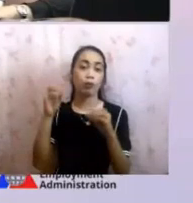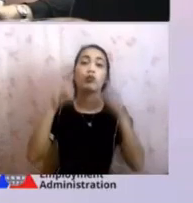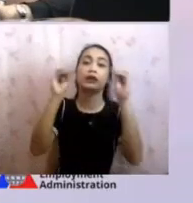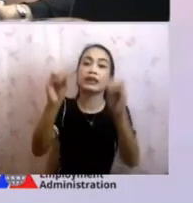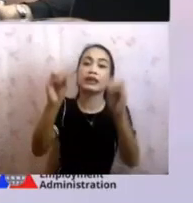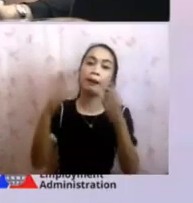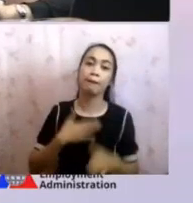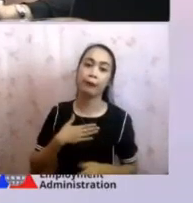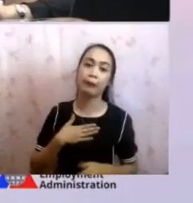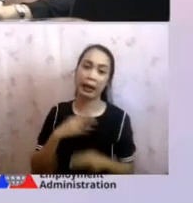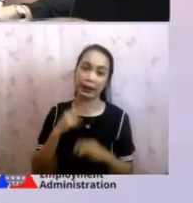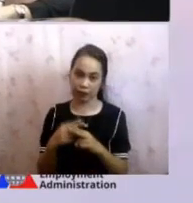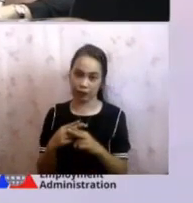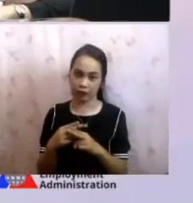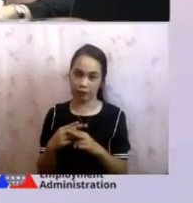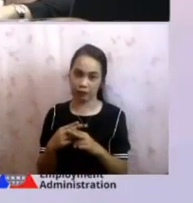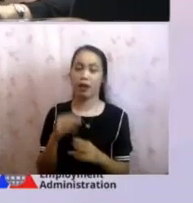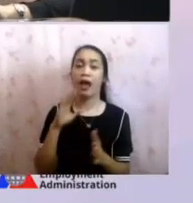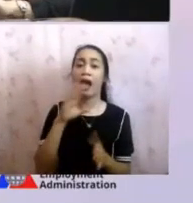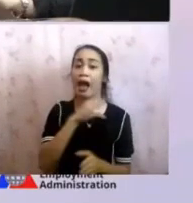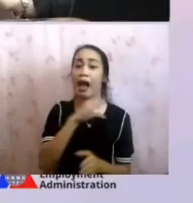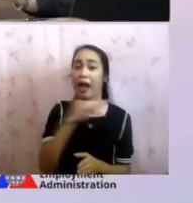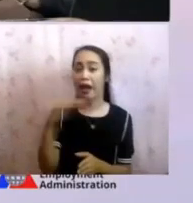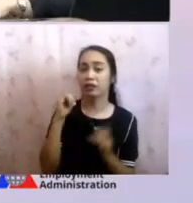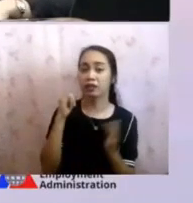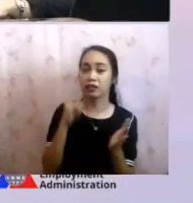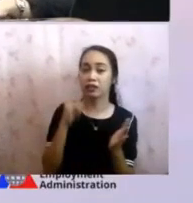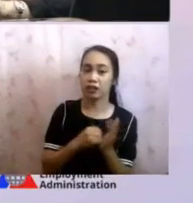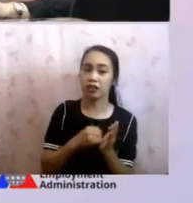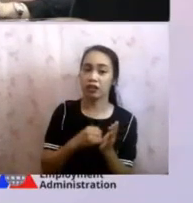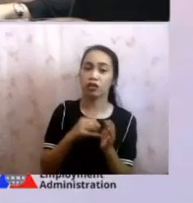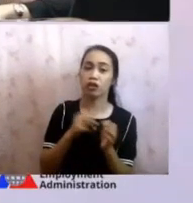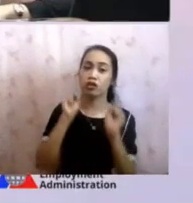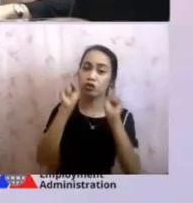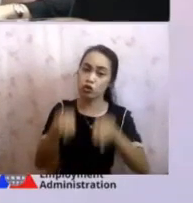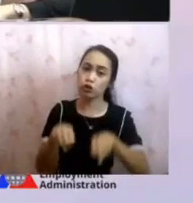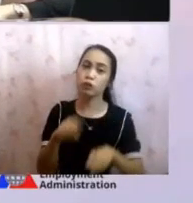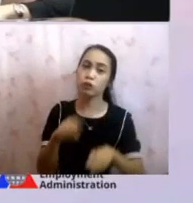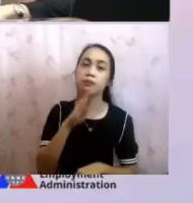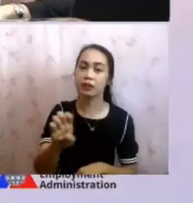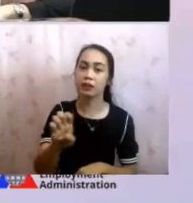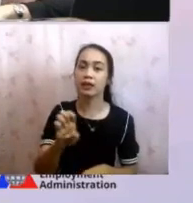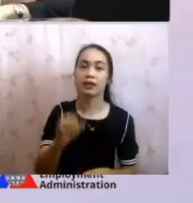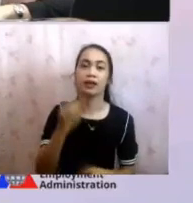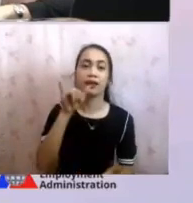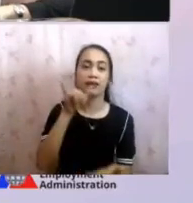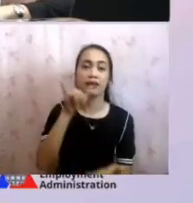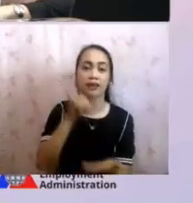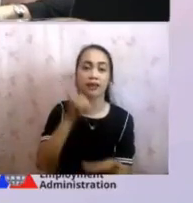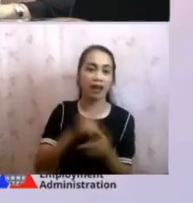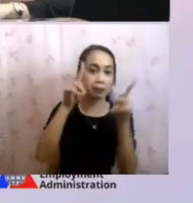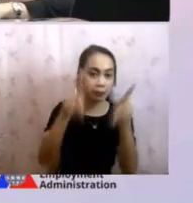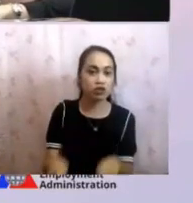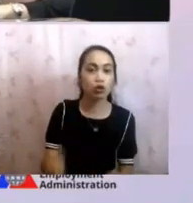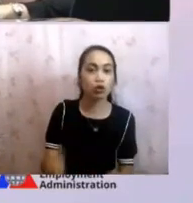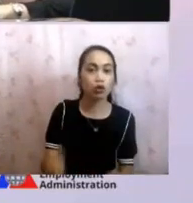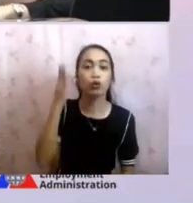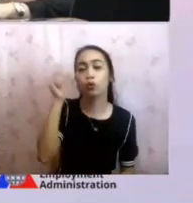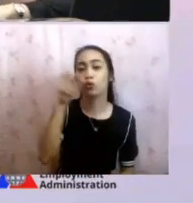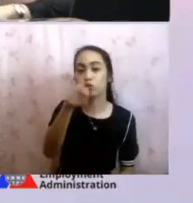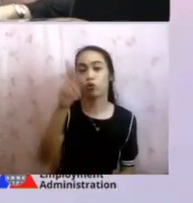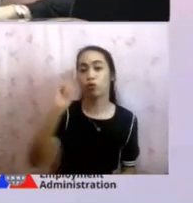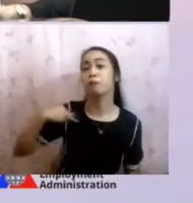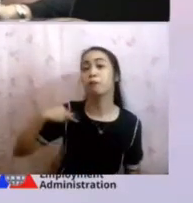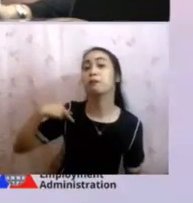tao, imong pagkatao kay basin di ay og kawatan ka, di ba? So Kana sad siya guys, ang inyong ibutang character